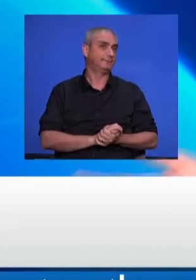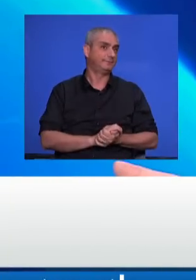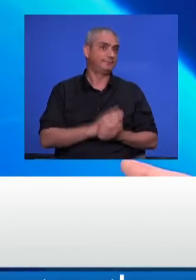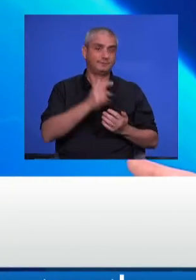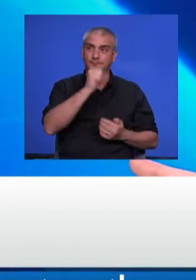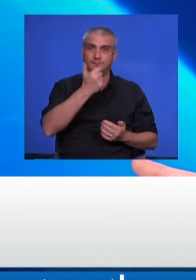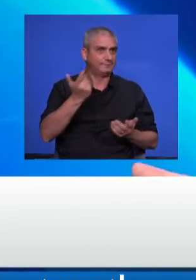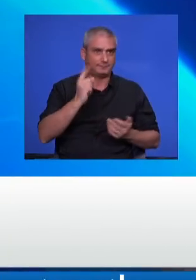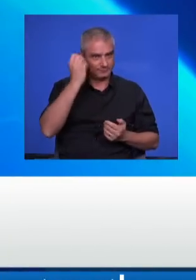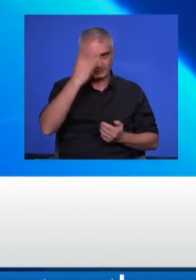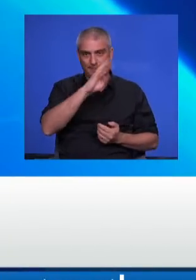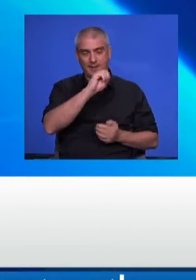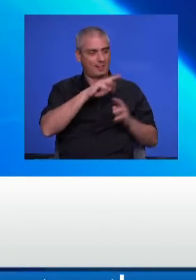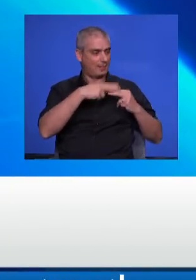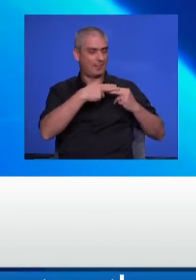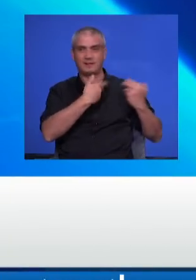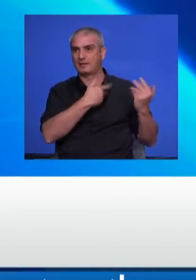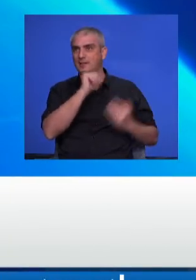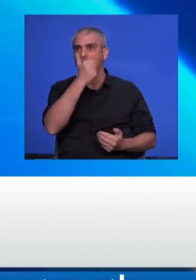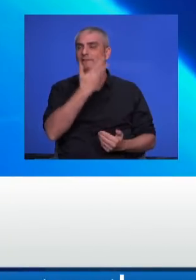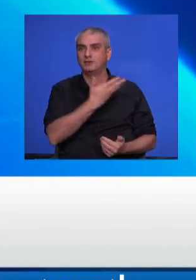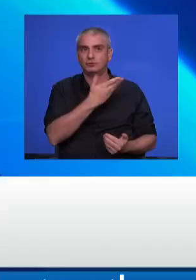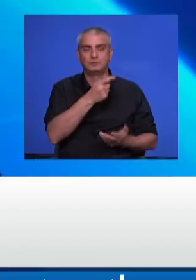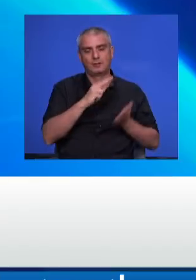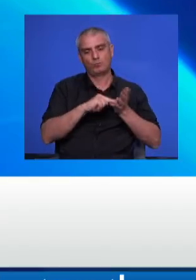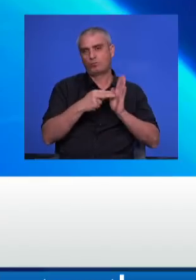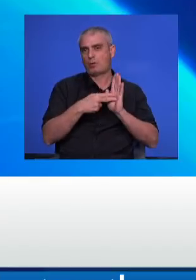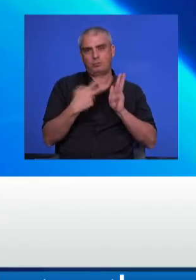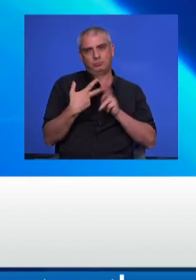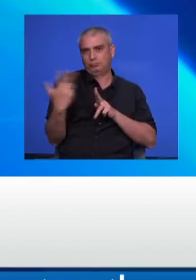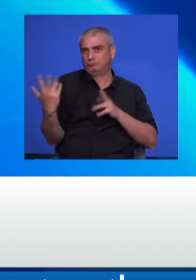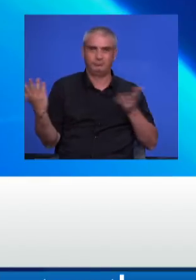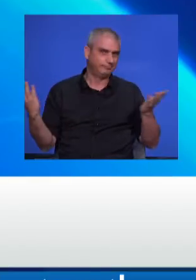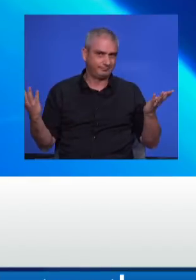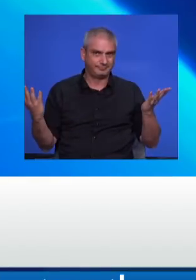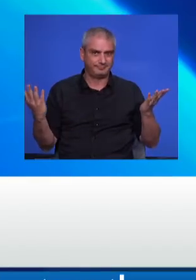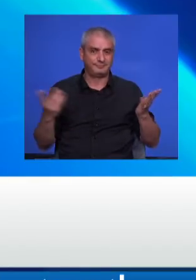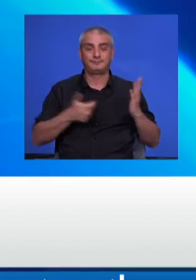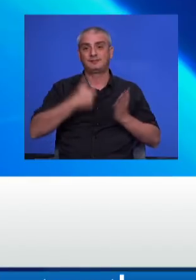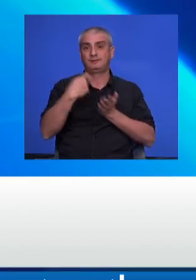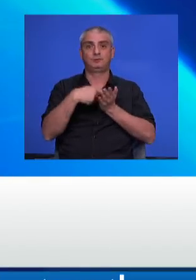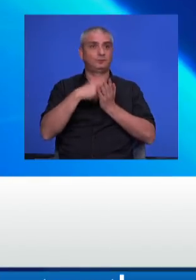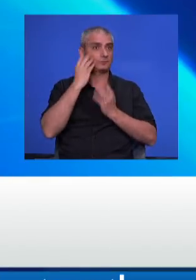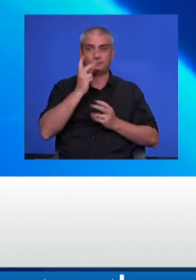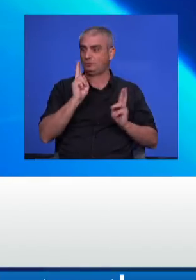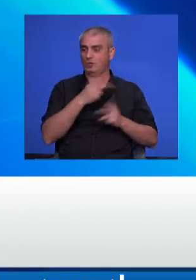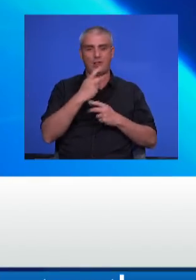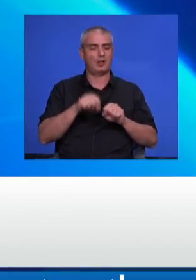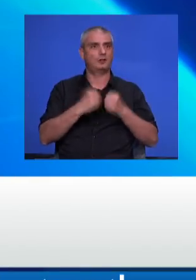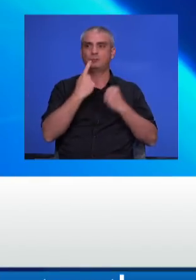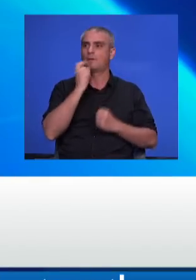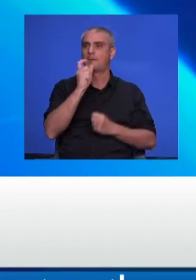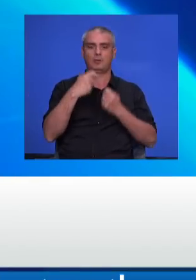כל, לא סתם מיכאל יושב לידי, בראש ובראשונה, זה פוליטי במובן הזה ששר האוצר סמוטריץ' לא היה יכול לשבור את המילה של